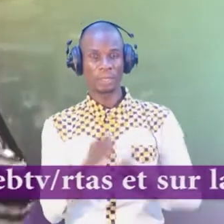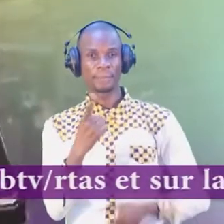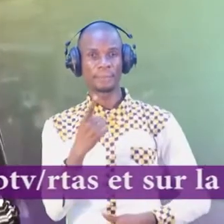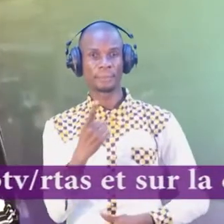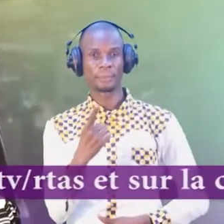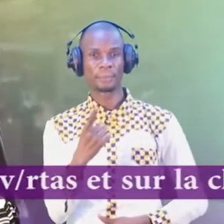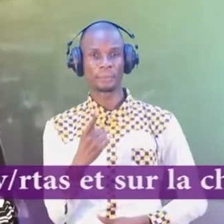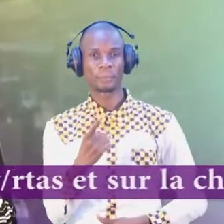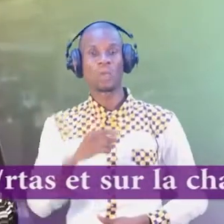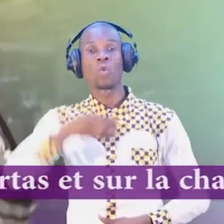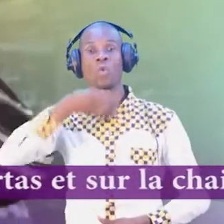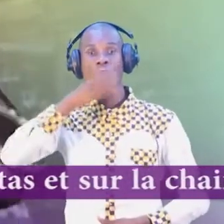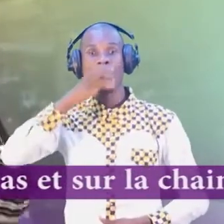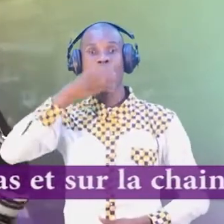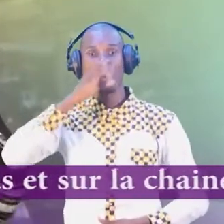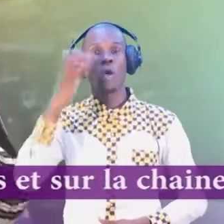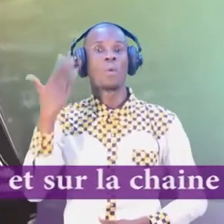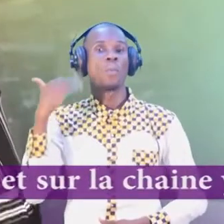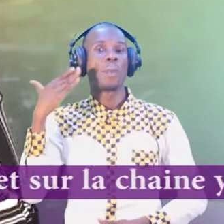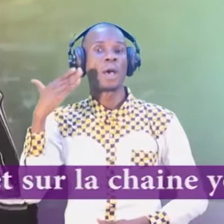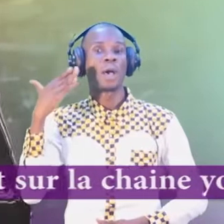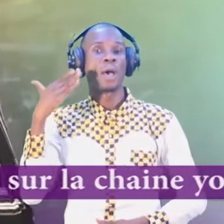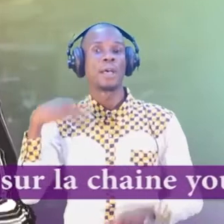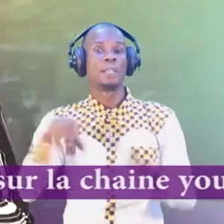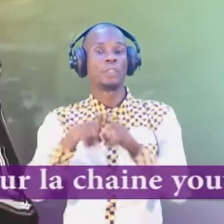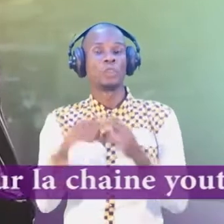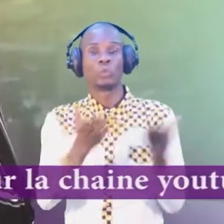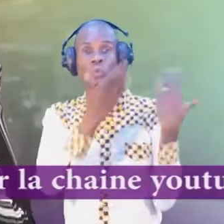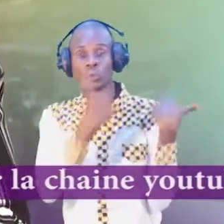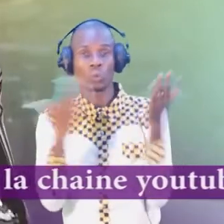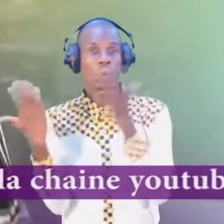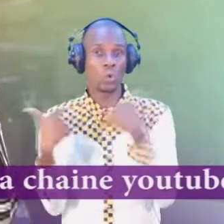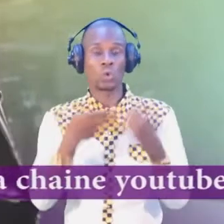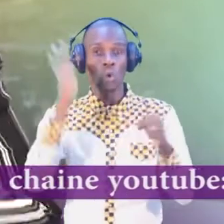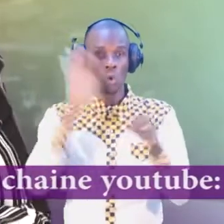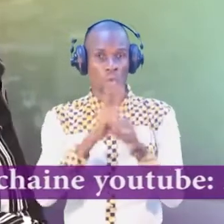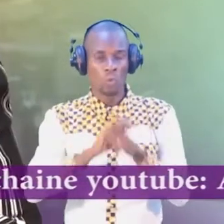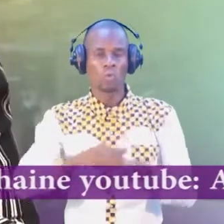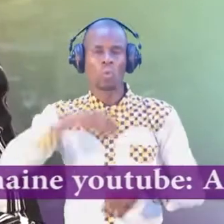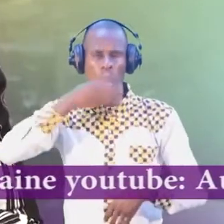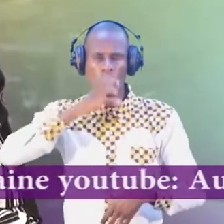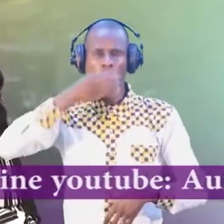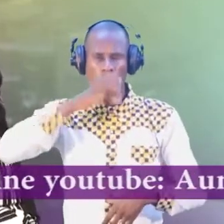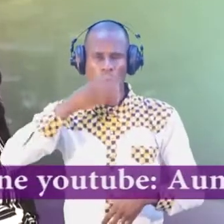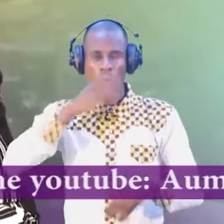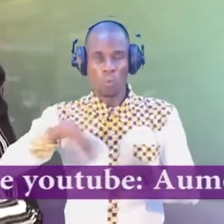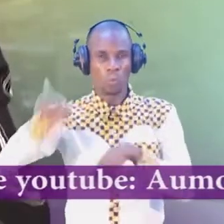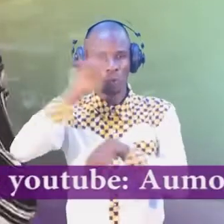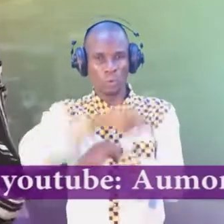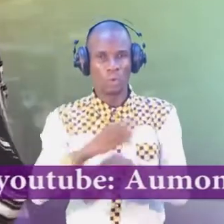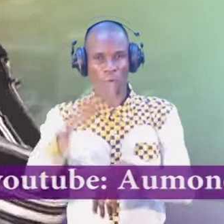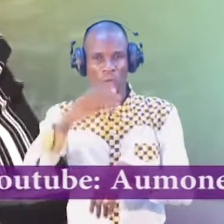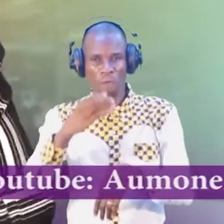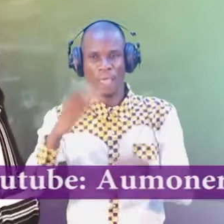Alo mai wana eko sunga kaka kupeto la te kasi koeba pe na ko lembisa baner na yon pwete esunga